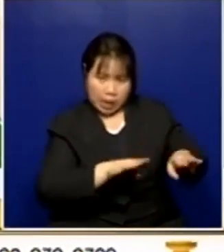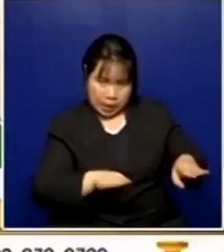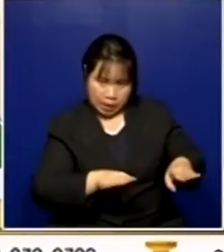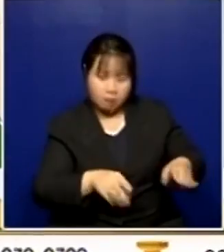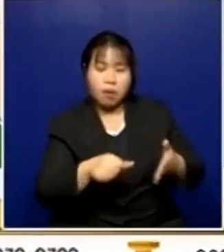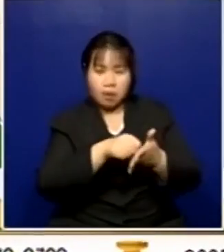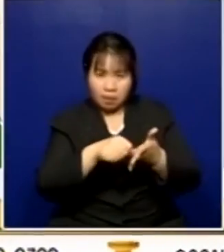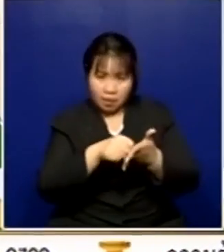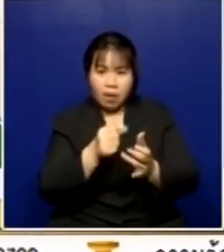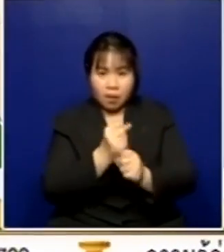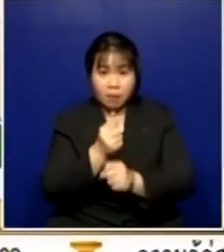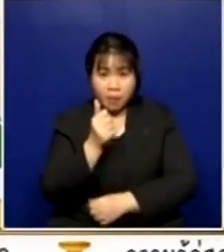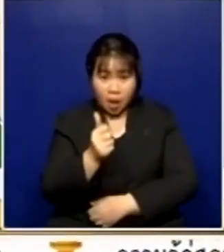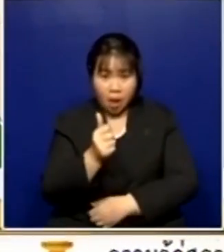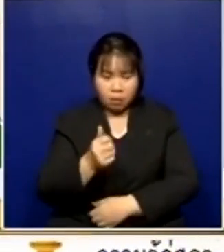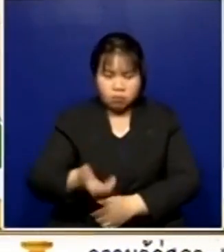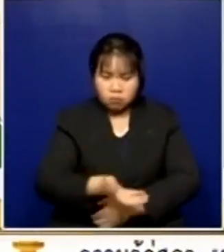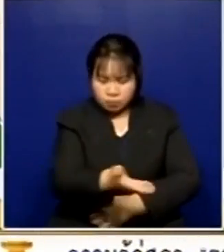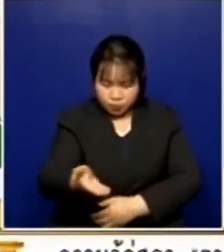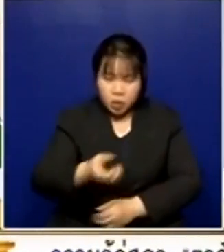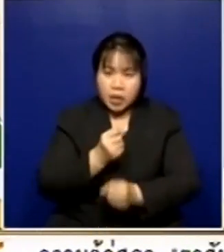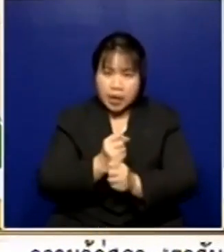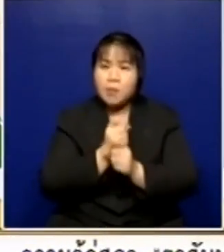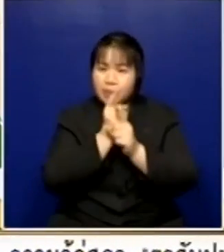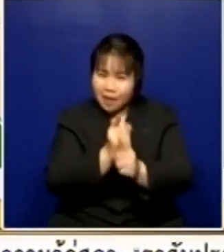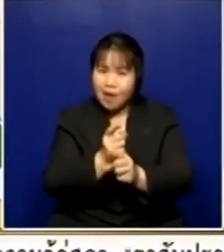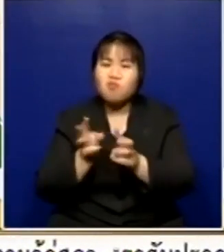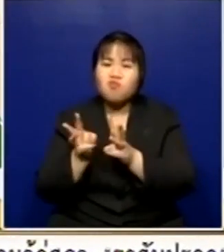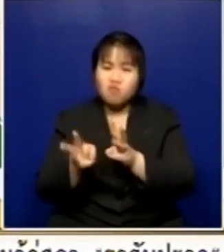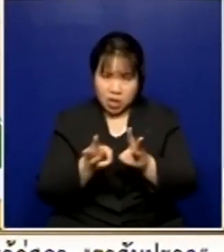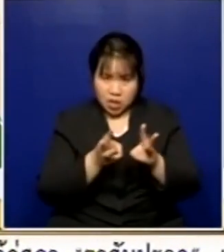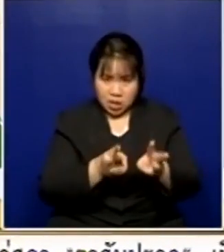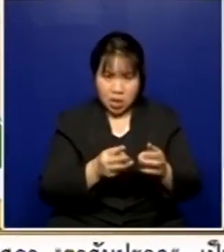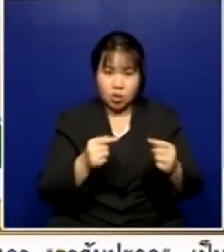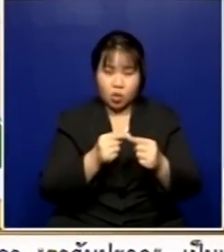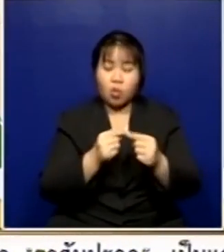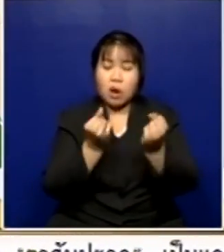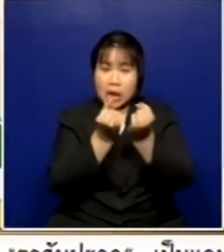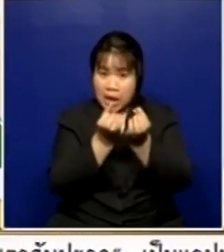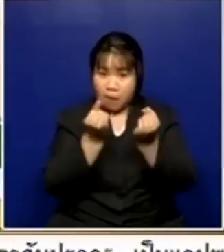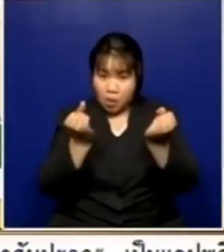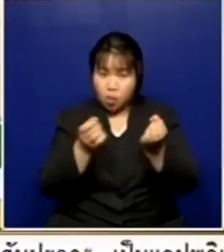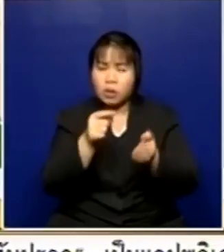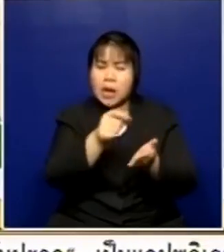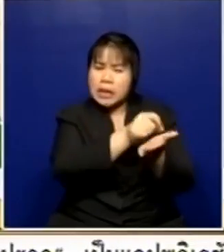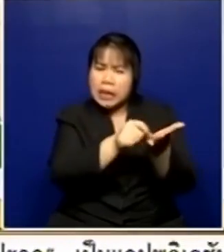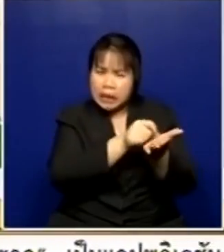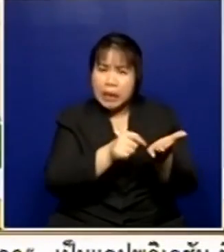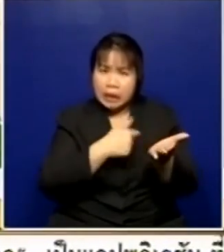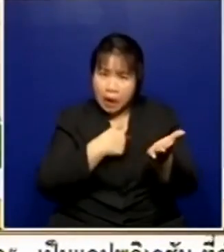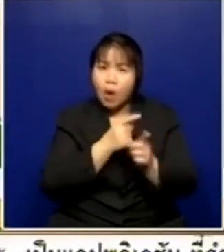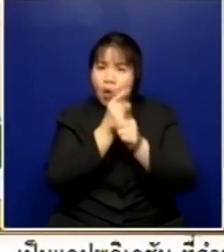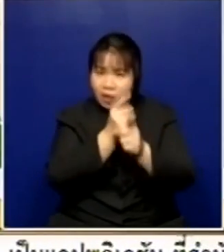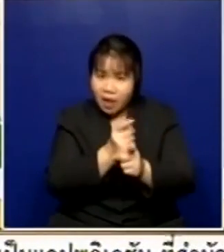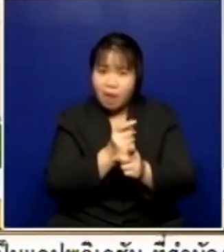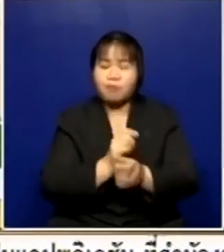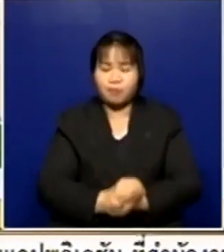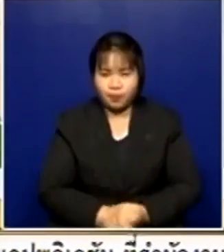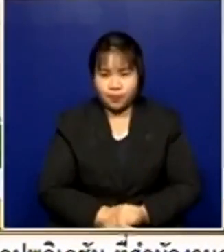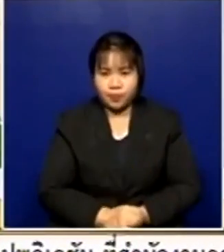สิทธิ์แก้ไขได้และพวกเราก็ทำตามวิธีที่ในรัฐธรรมนูญที่คุณเขียนไว้เองด้วย